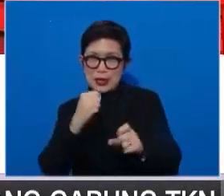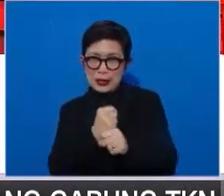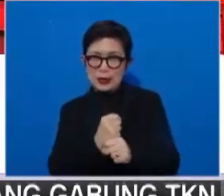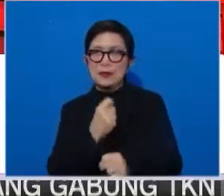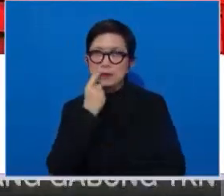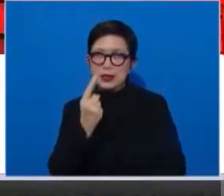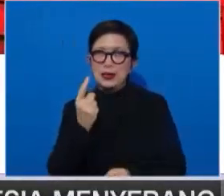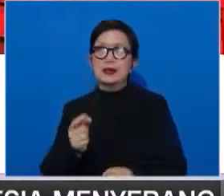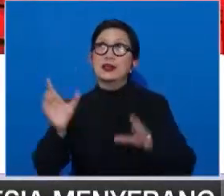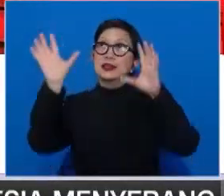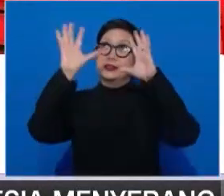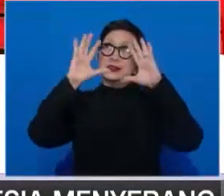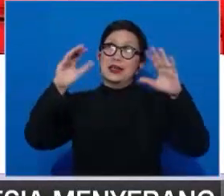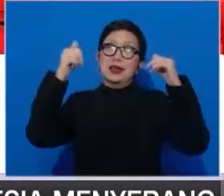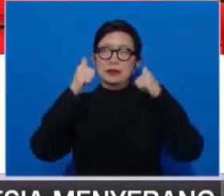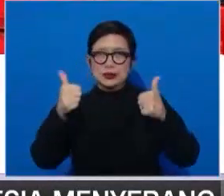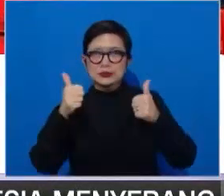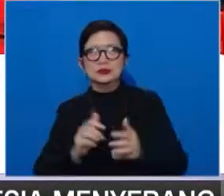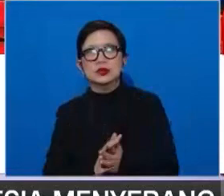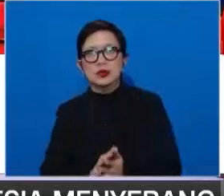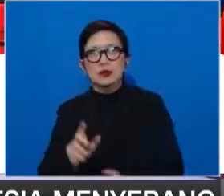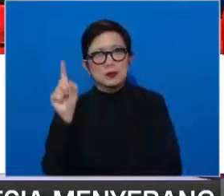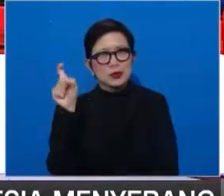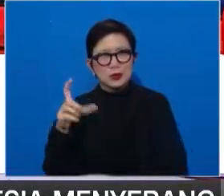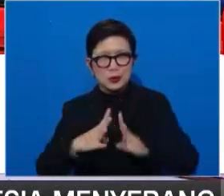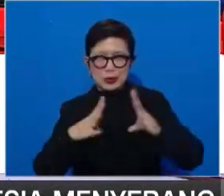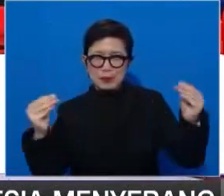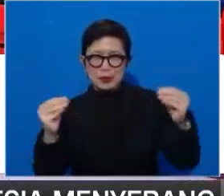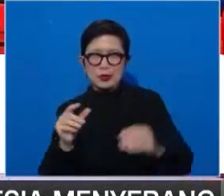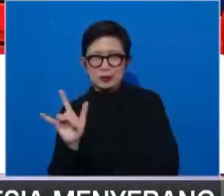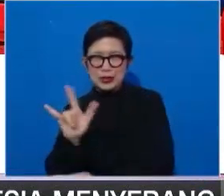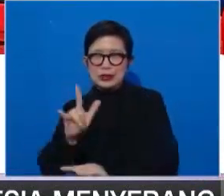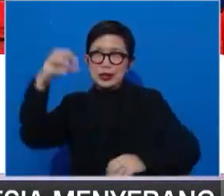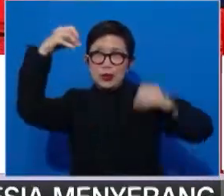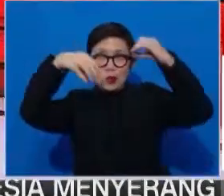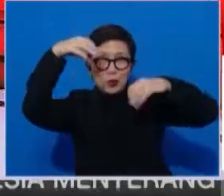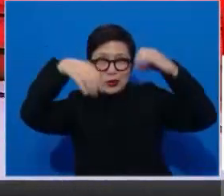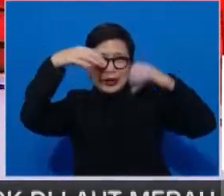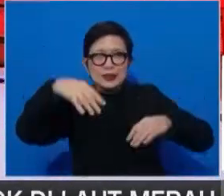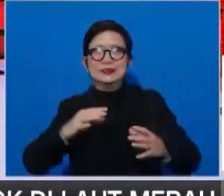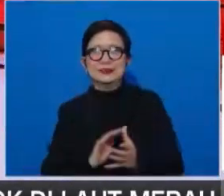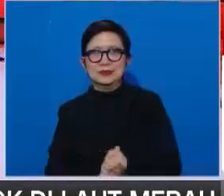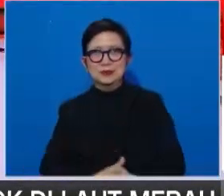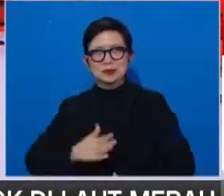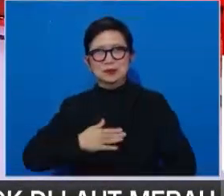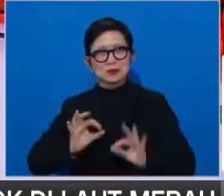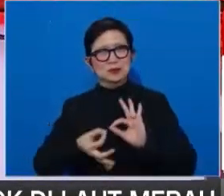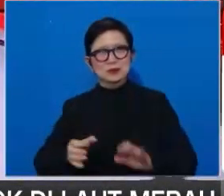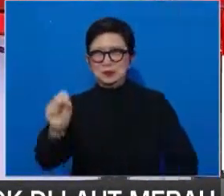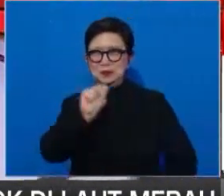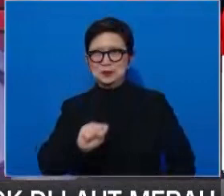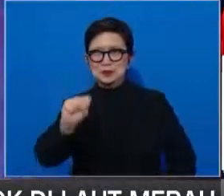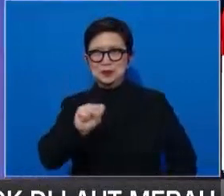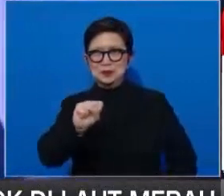berawan. Sementara Bogor, Depok, dan Bekasi bakal turun hujan. Saya Benny Dermawan, inilah redaksi akhir pekan mendalam terpercaya.